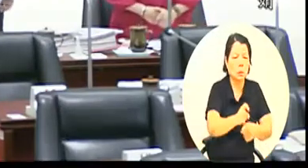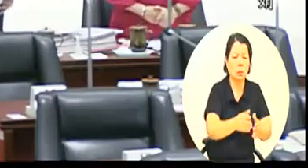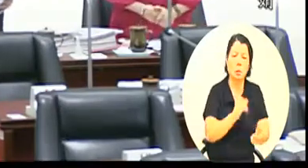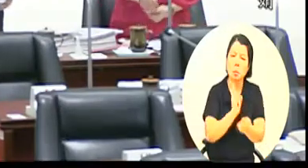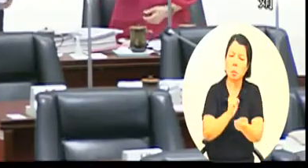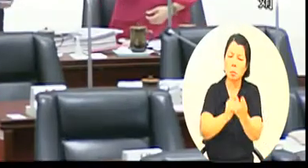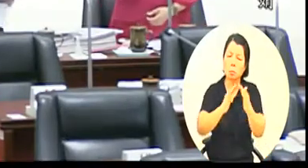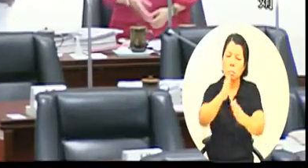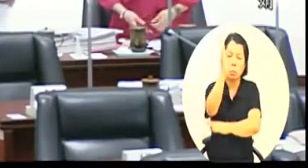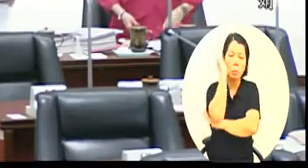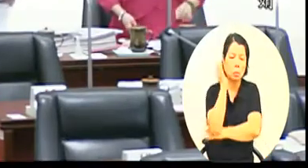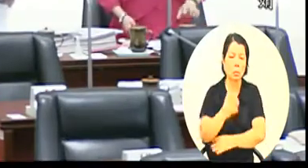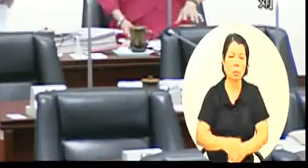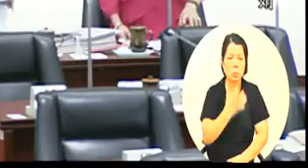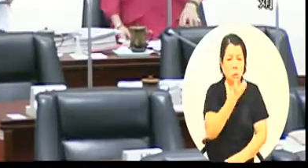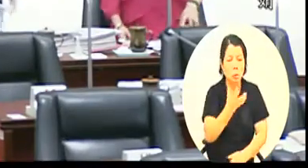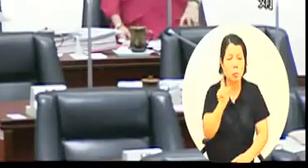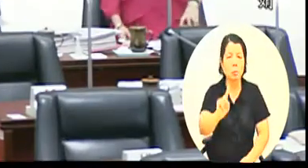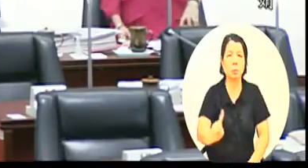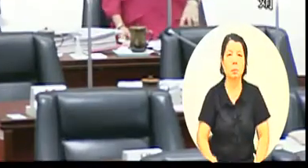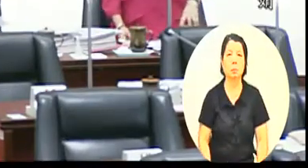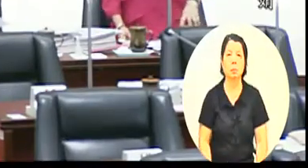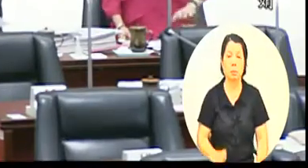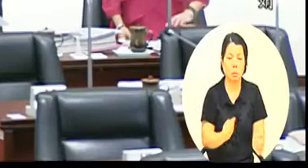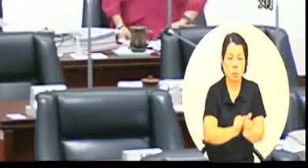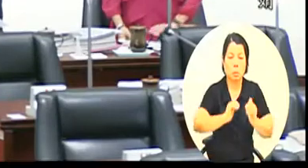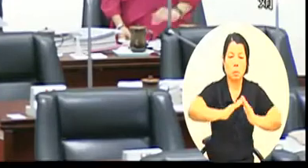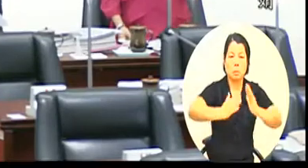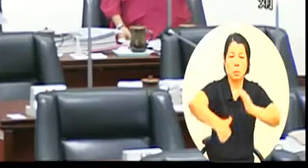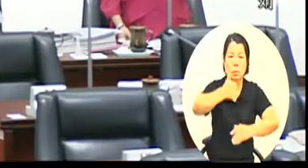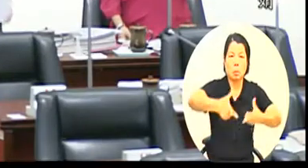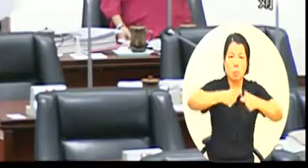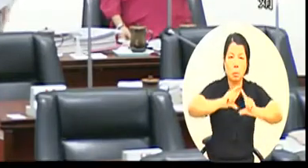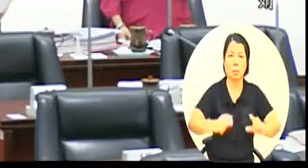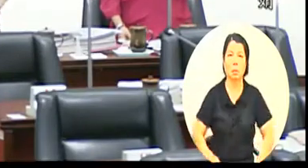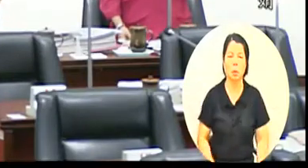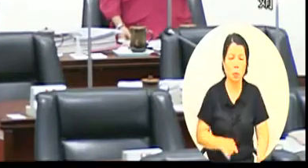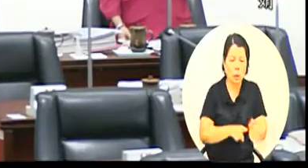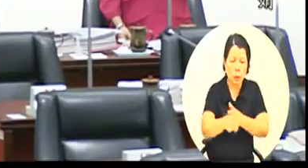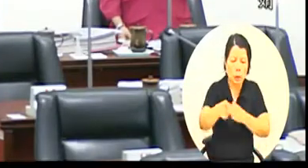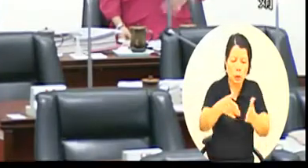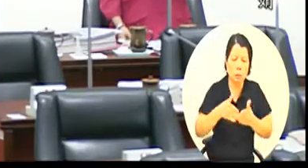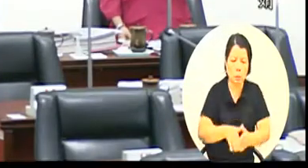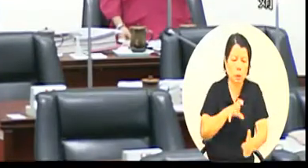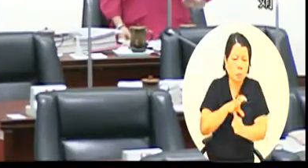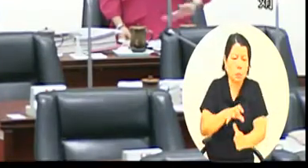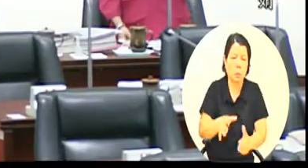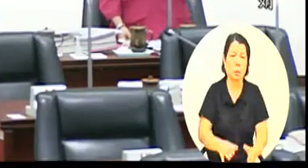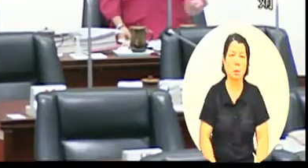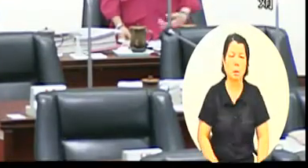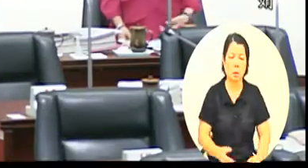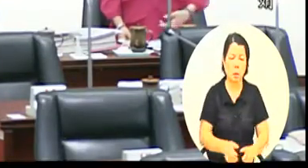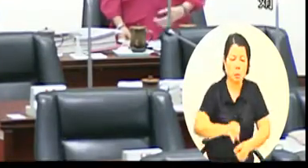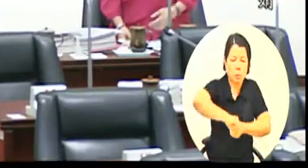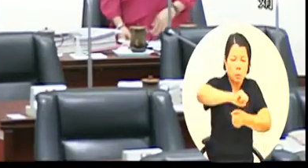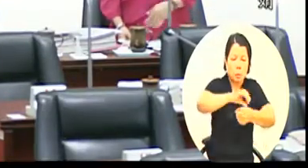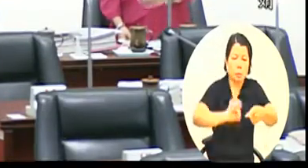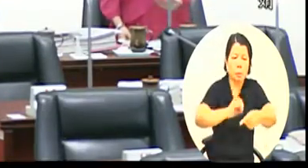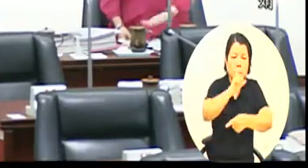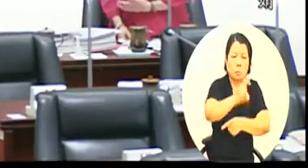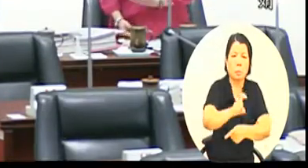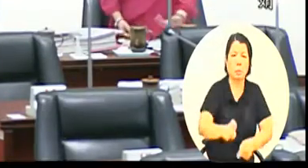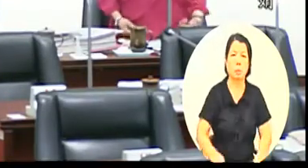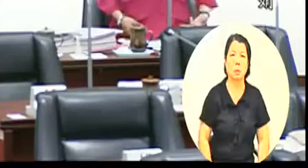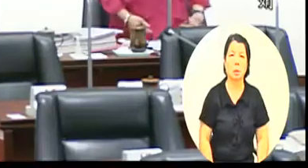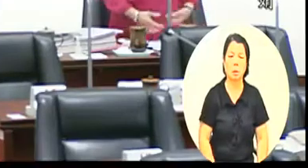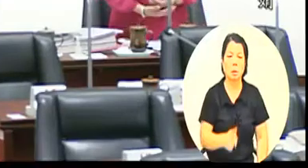失？对， 那回答 护士长，你请答复一下。如果我们一直在讲说是不是希望能够调高10%，但是我